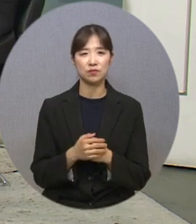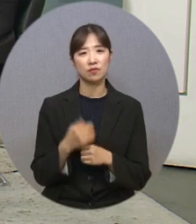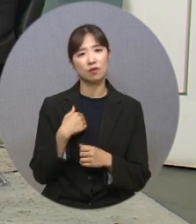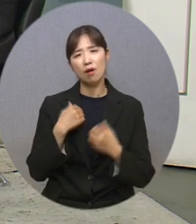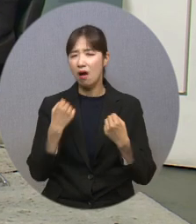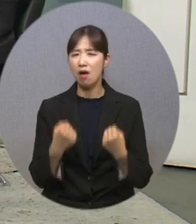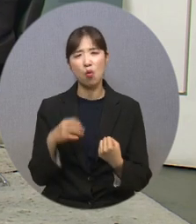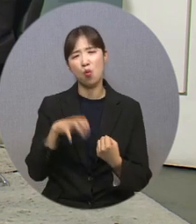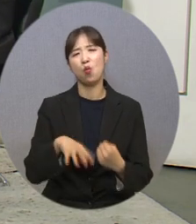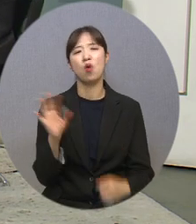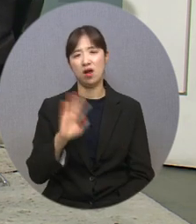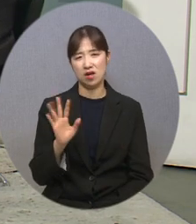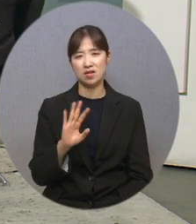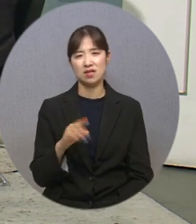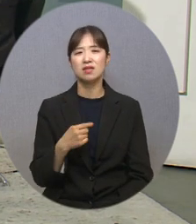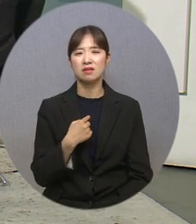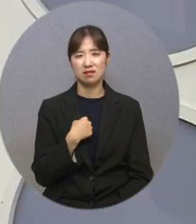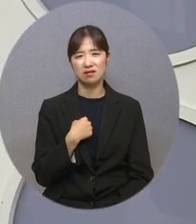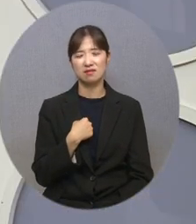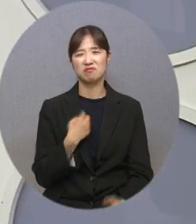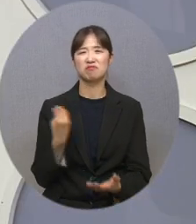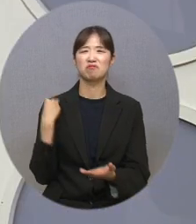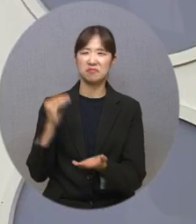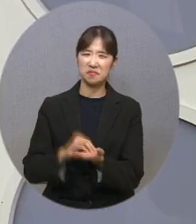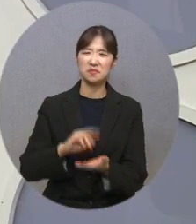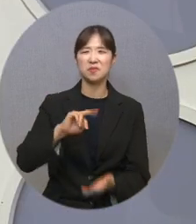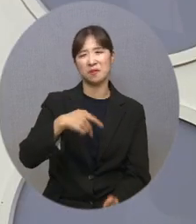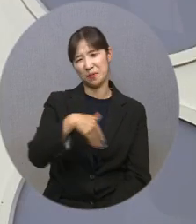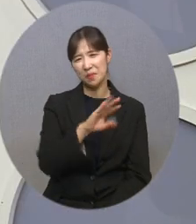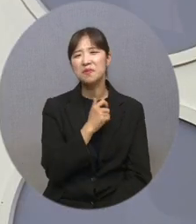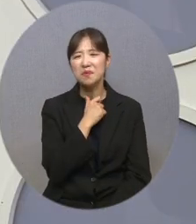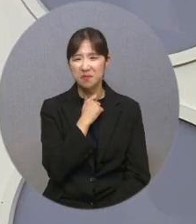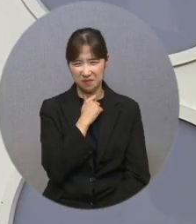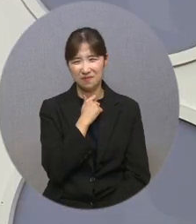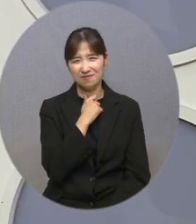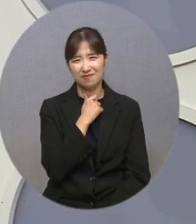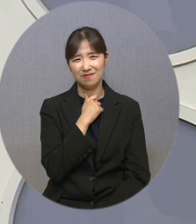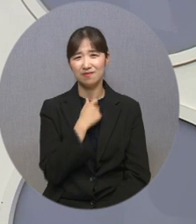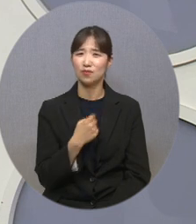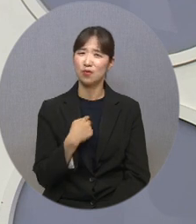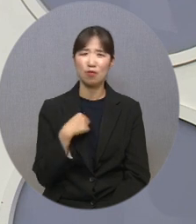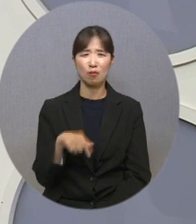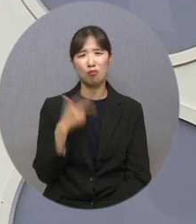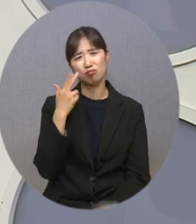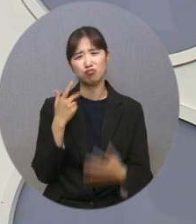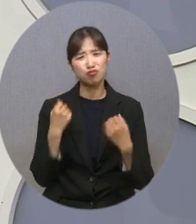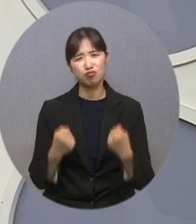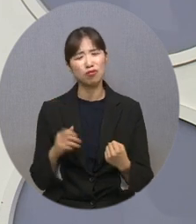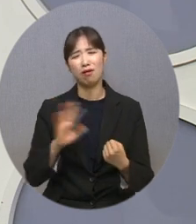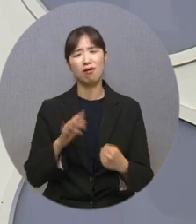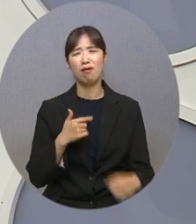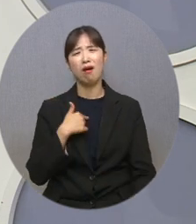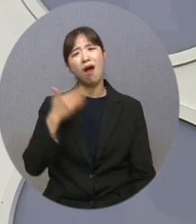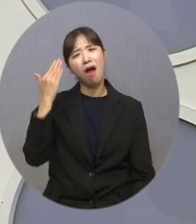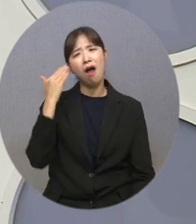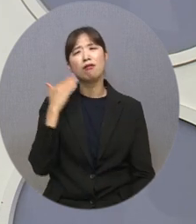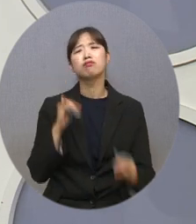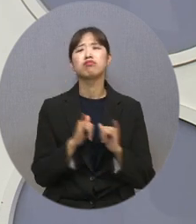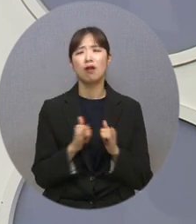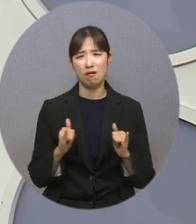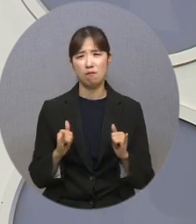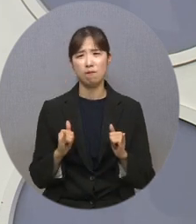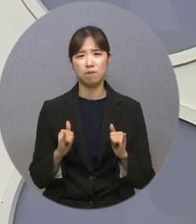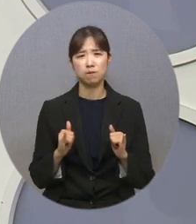될 자리가 아닌데 말하자면 귀소본능이나 자기 원형 같은 거죠. 내가 왜 이 자리에 있지? 나는 분명히 코리안인데